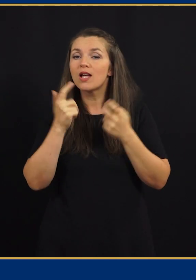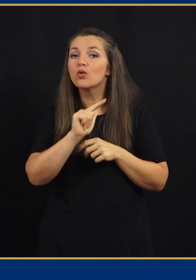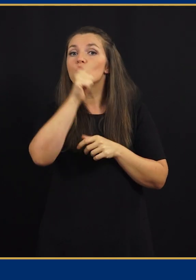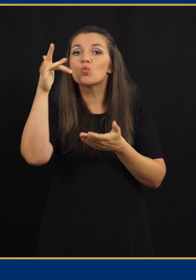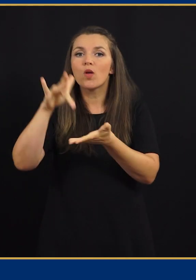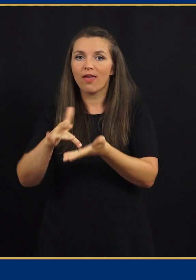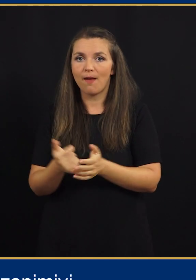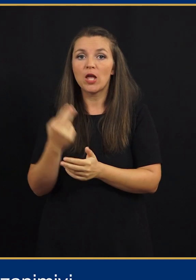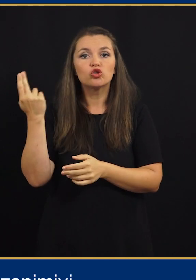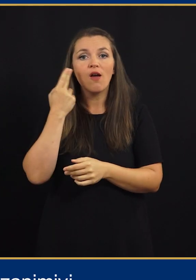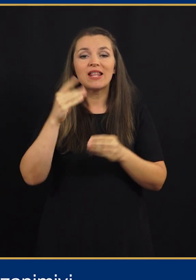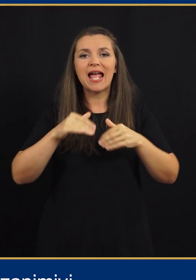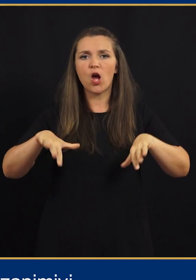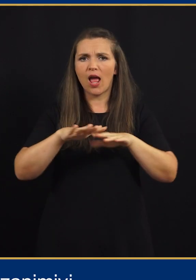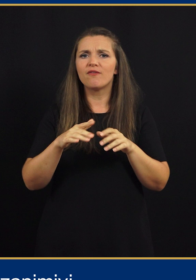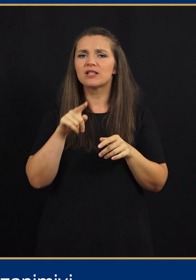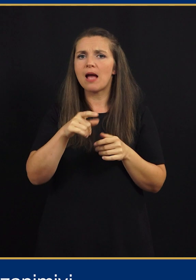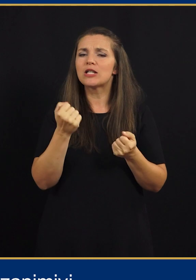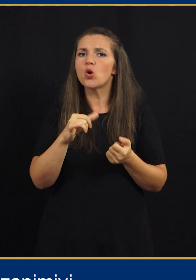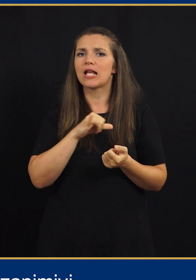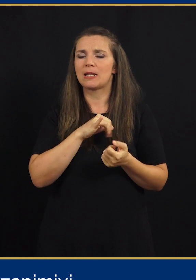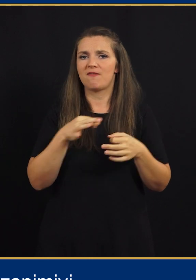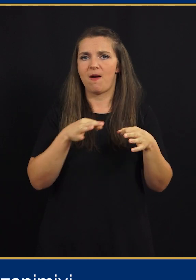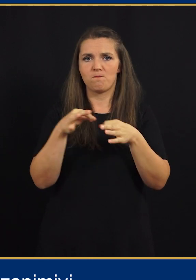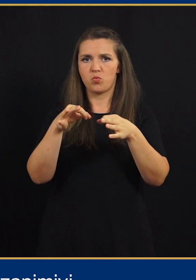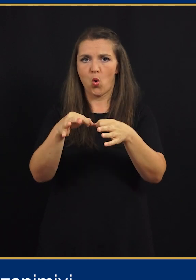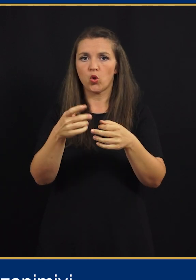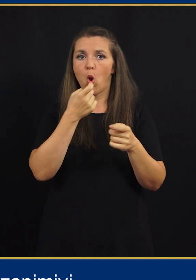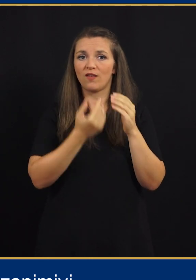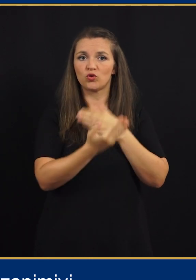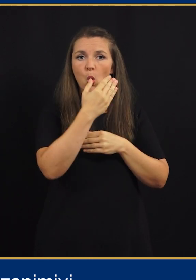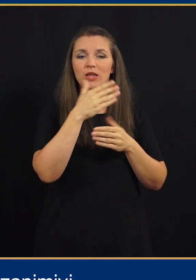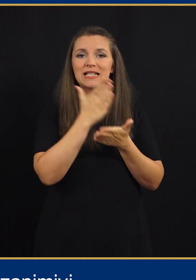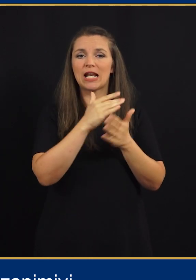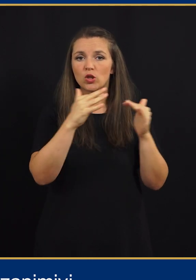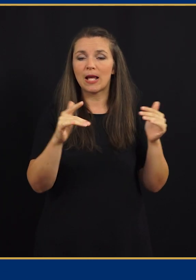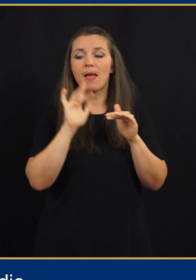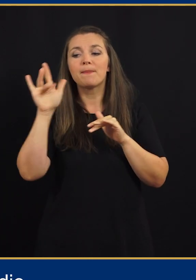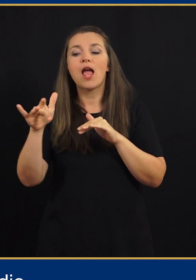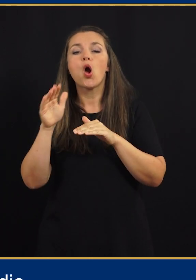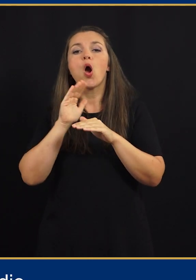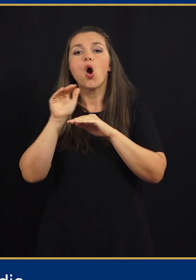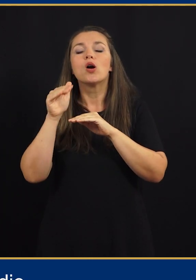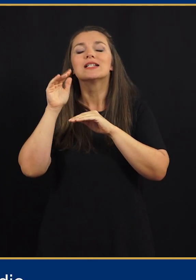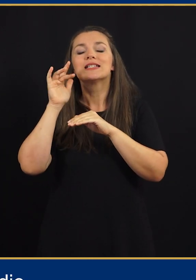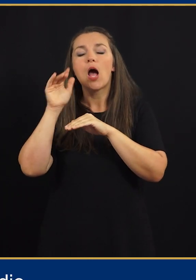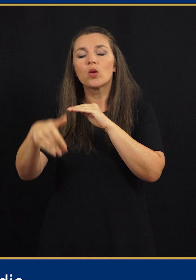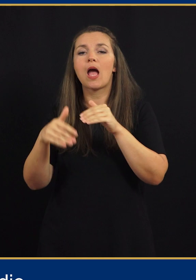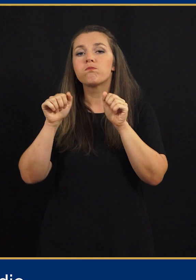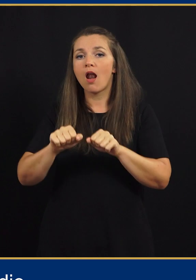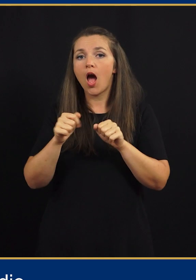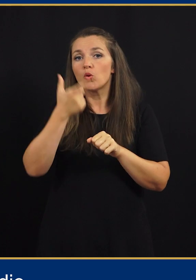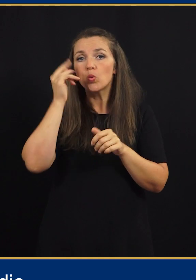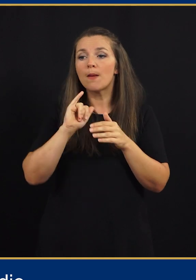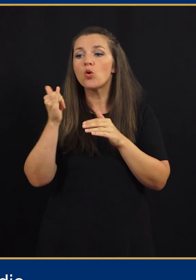drugje. Slovenija geografsko leži na zelo zanimivi poti. Od vzhodnega Sredozemlja prek Zahodnega Balkana ljudje potujejo